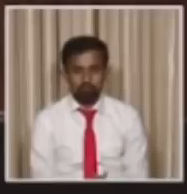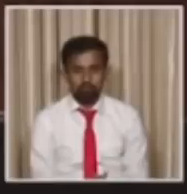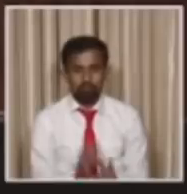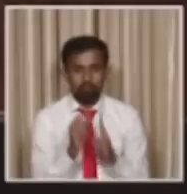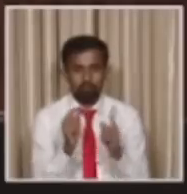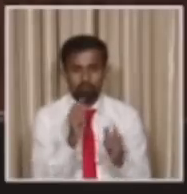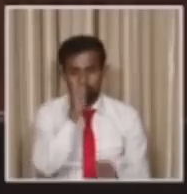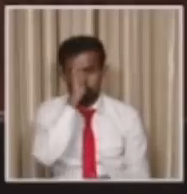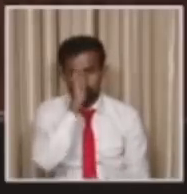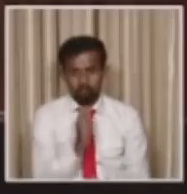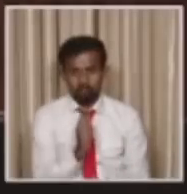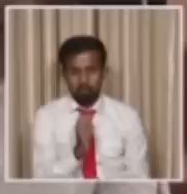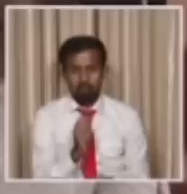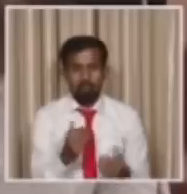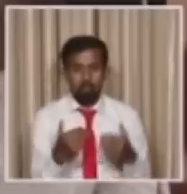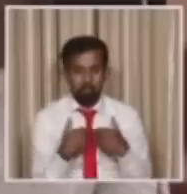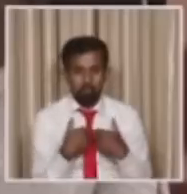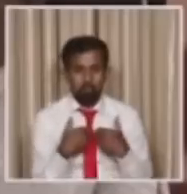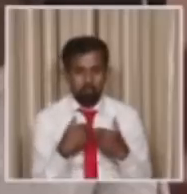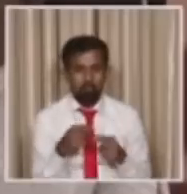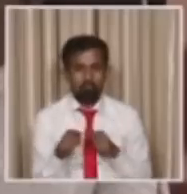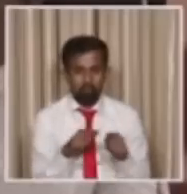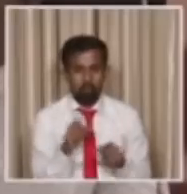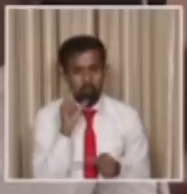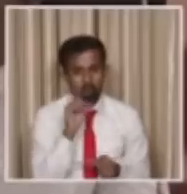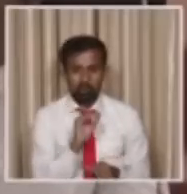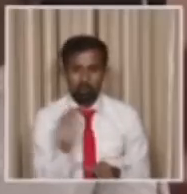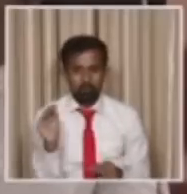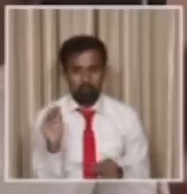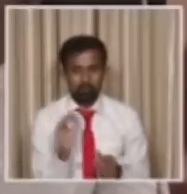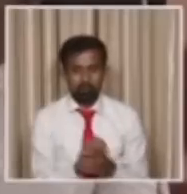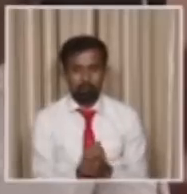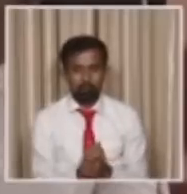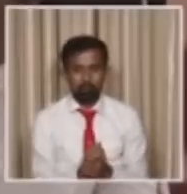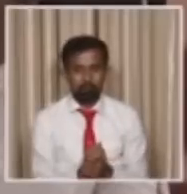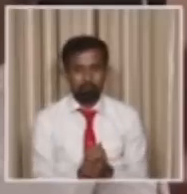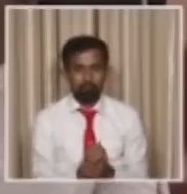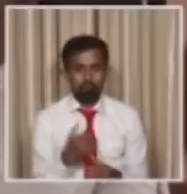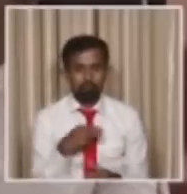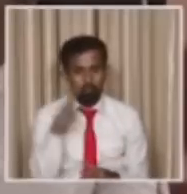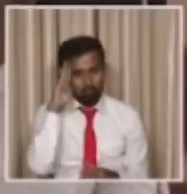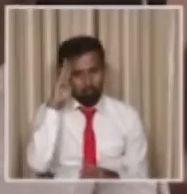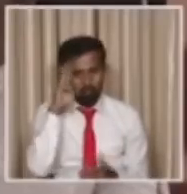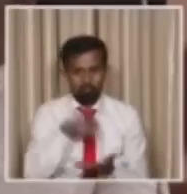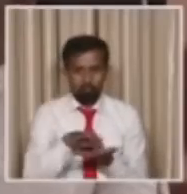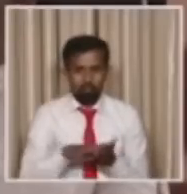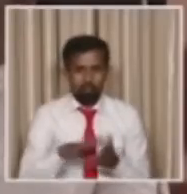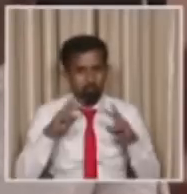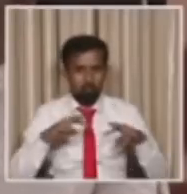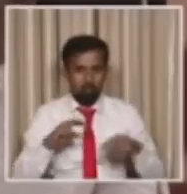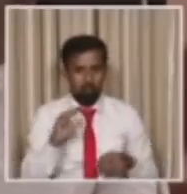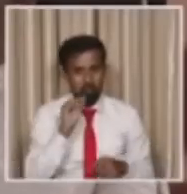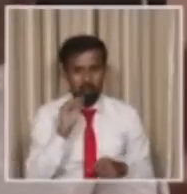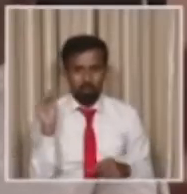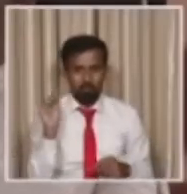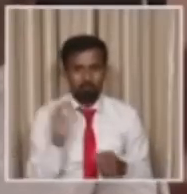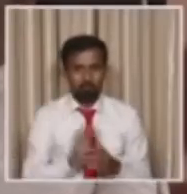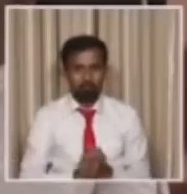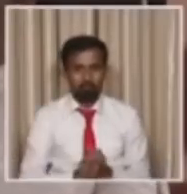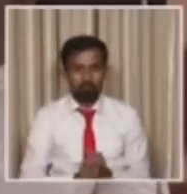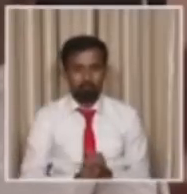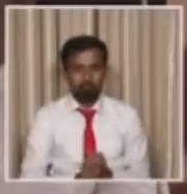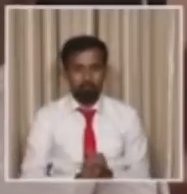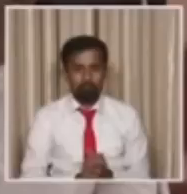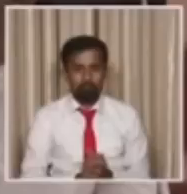මන්ත්‍රීතුමා අපි ඒව ගැන බලන්නම්. හරි අපි පොරොන්දු වෙනවා අපි විමර්ශනයේ එකක් බලන්නම් කියලා.